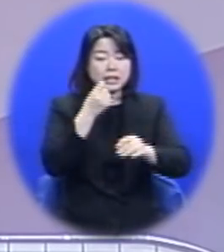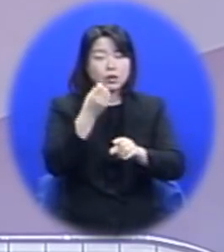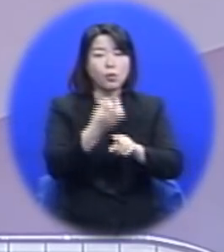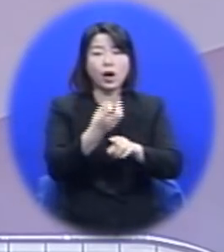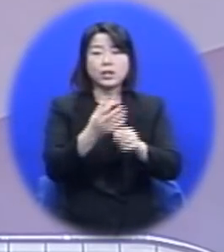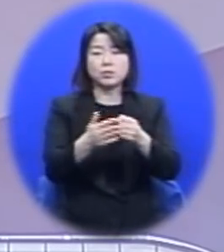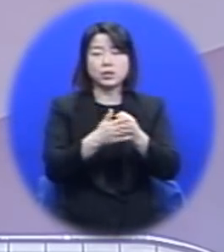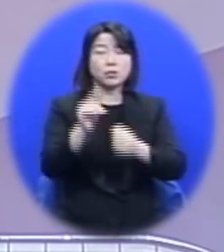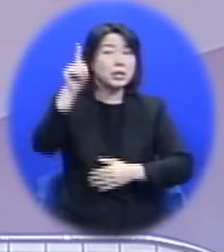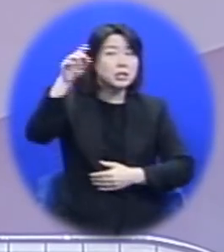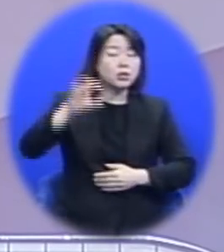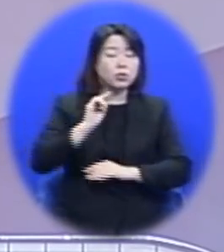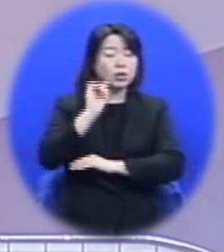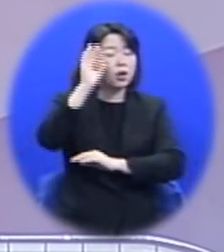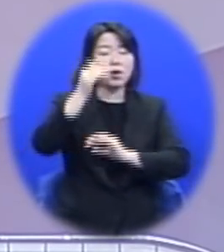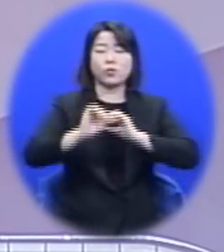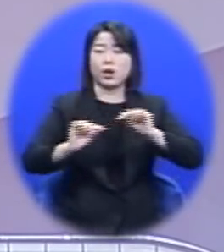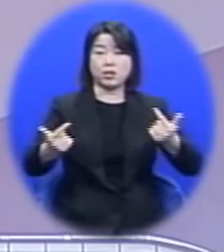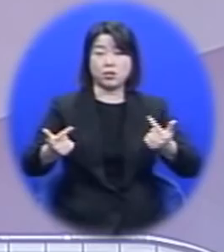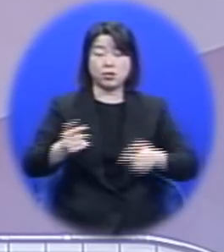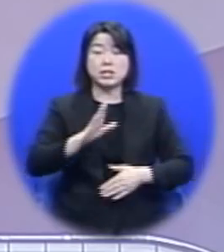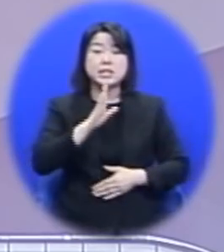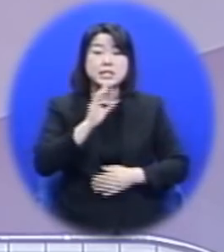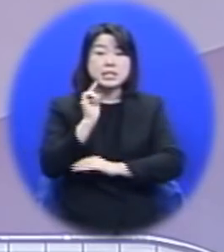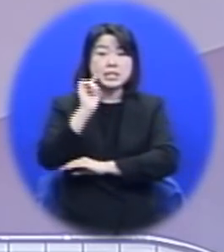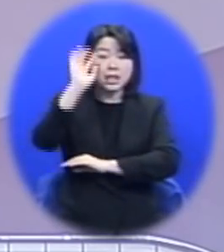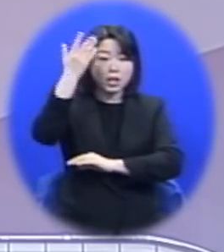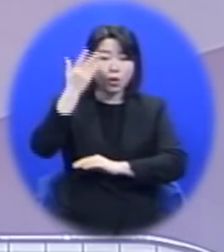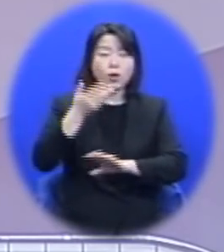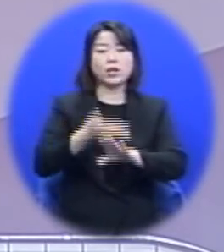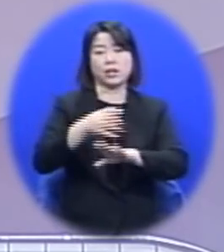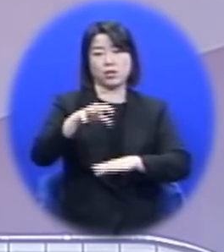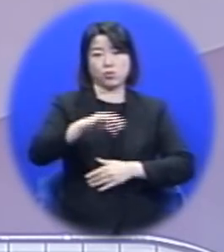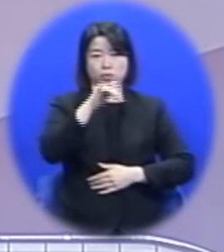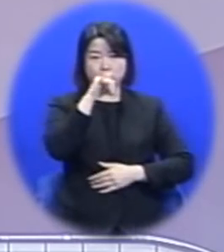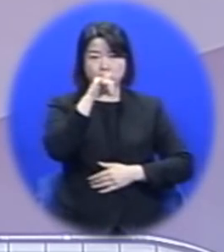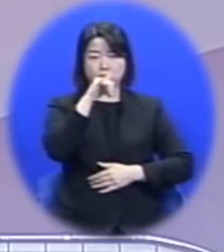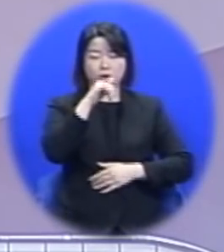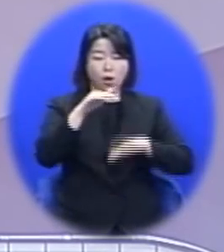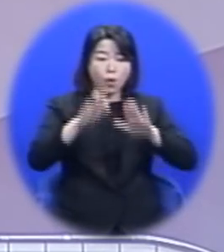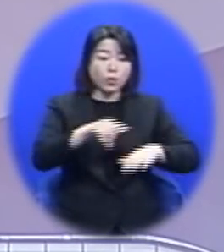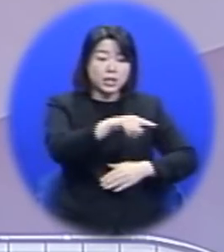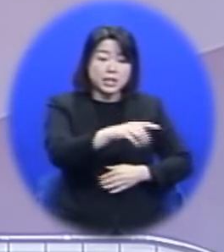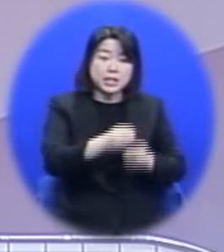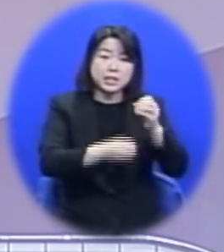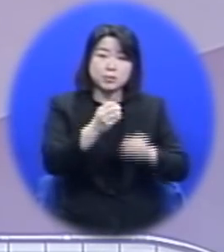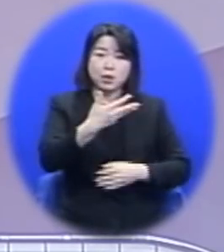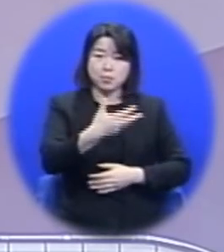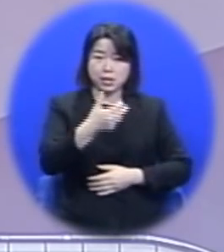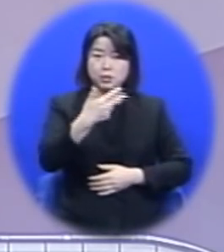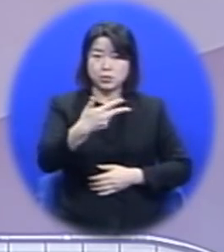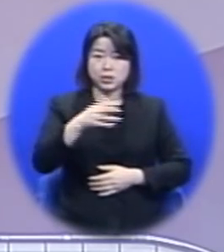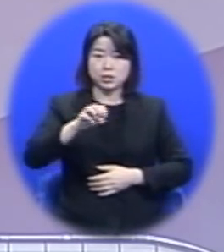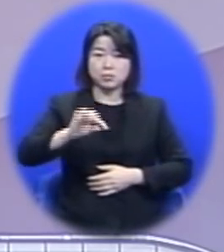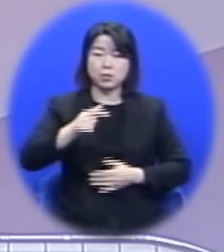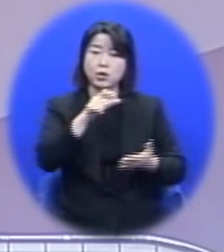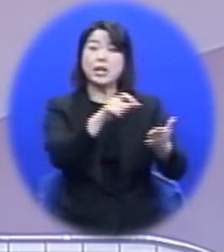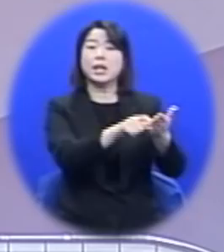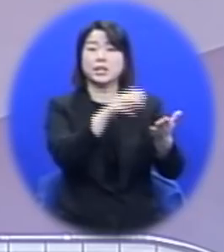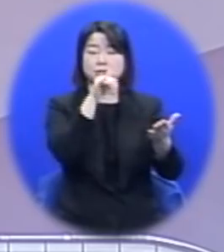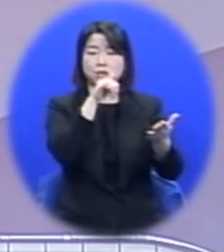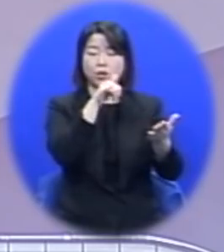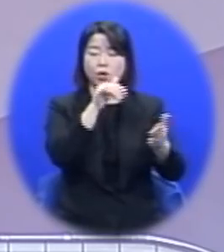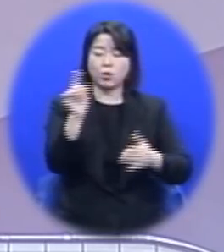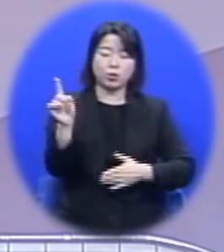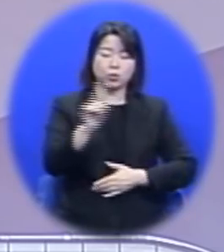아닙니다. 진짜 영광은 다른 데 있어요. 그게 오늘 이 시편 87편에 나옵니다. 도대체